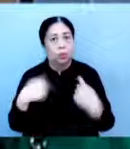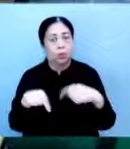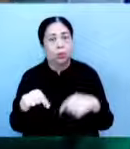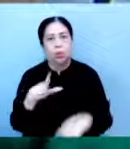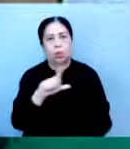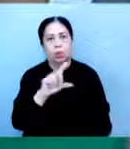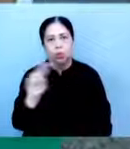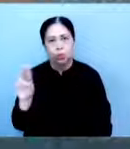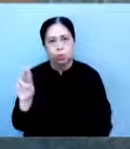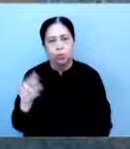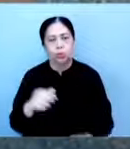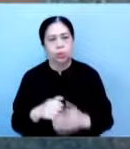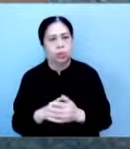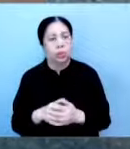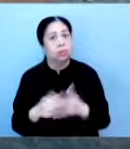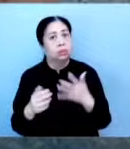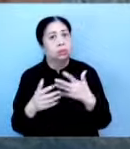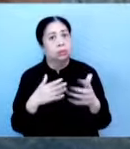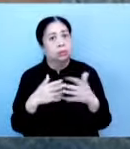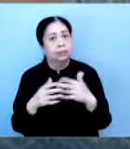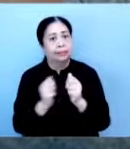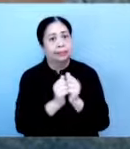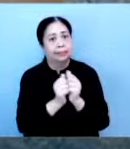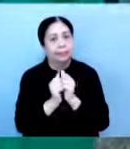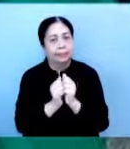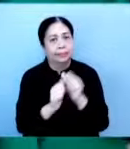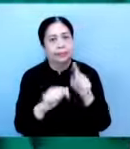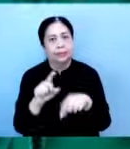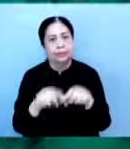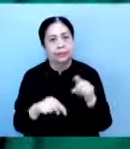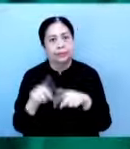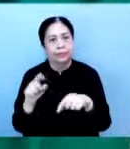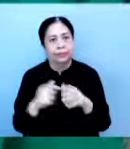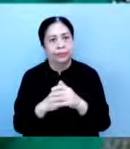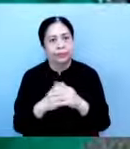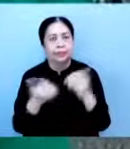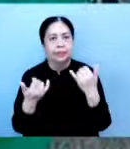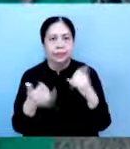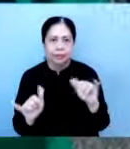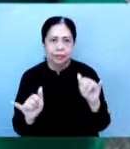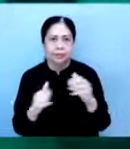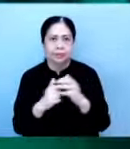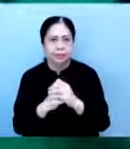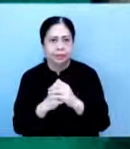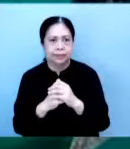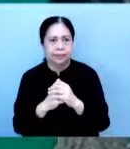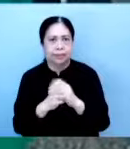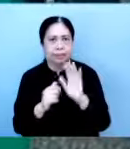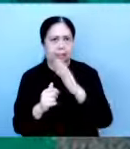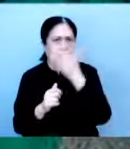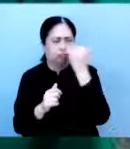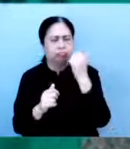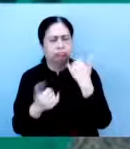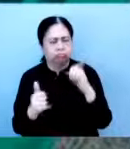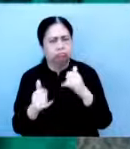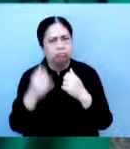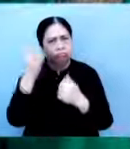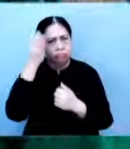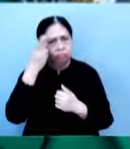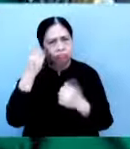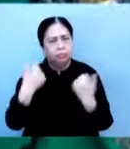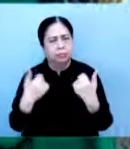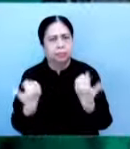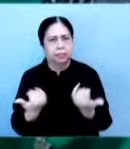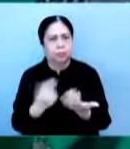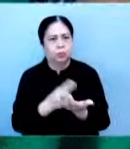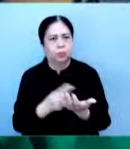Week kahit na raw magba-bonding silang magkakaibigan doon hindi pa rin daw sila makakalimot na magnilay-nilay ngayong semana